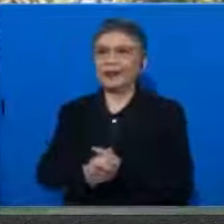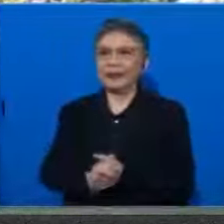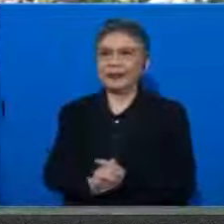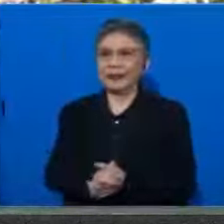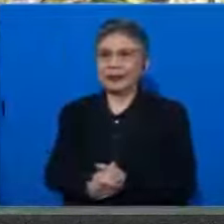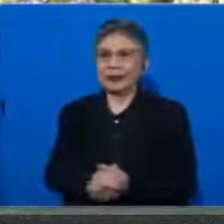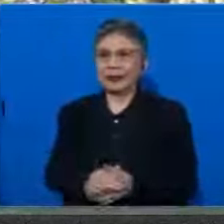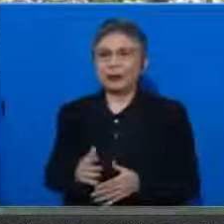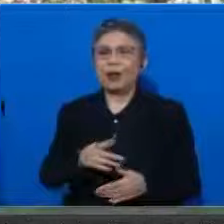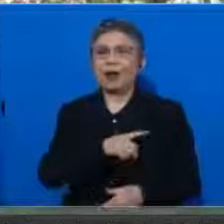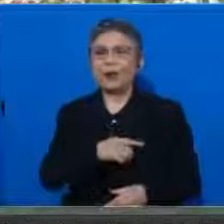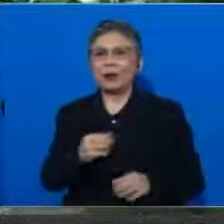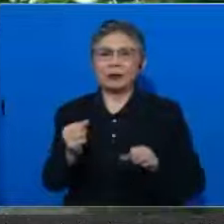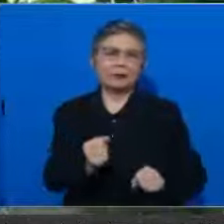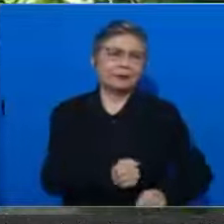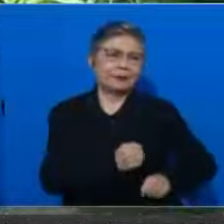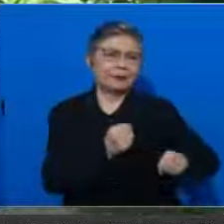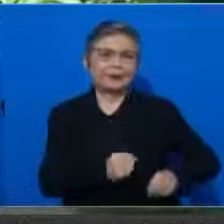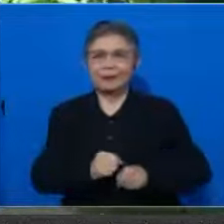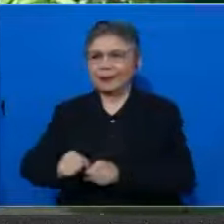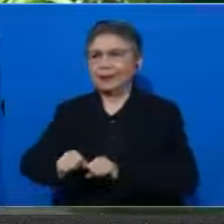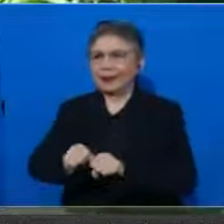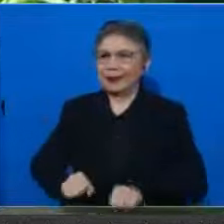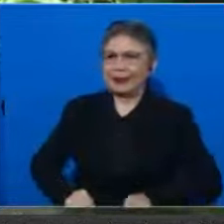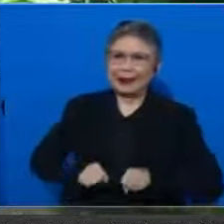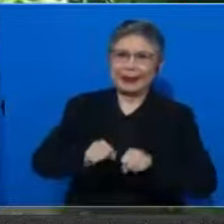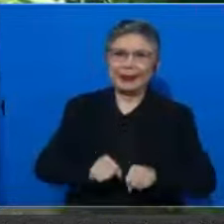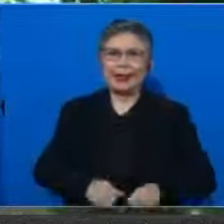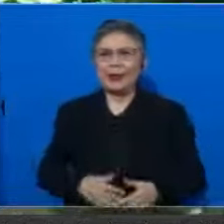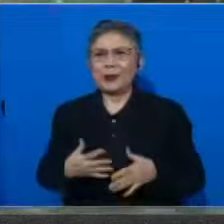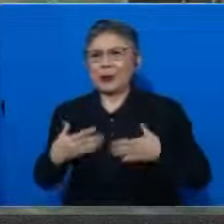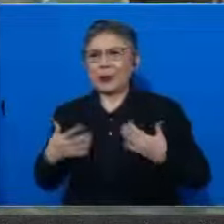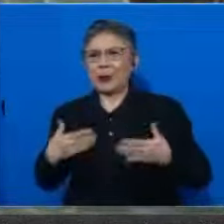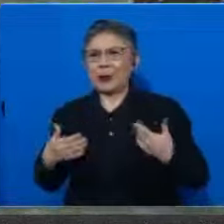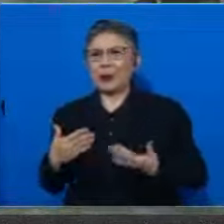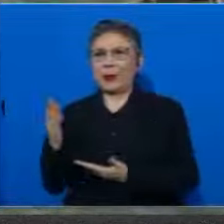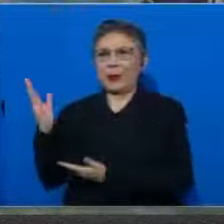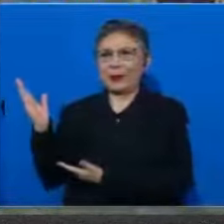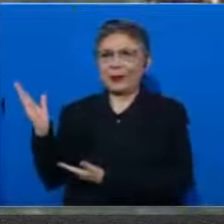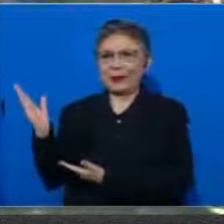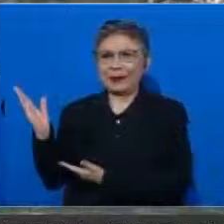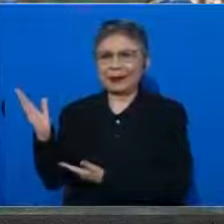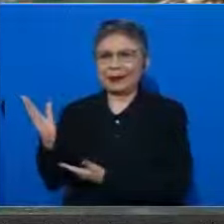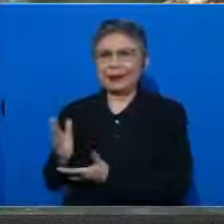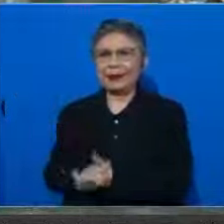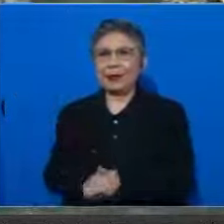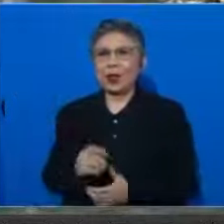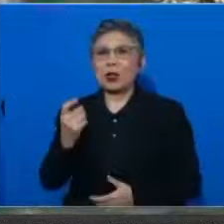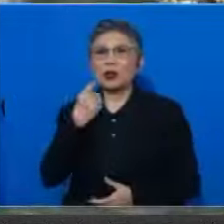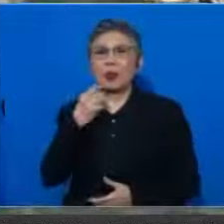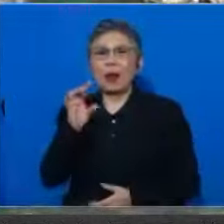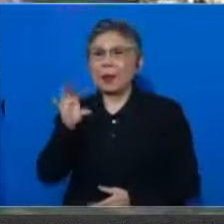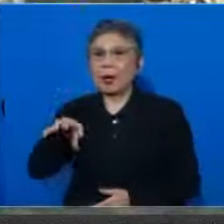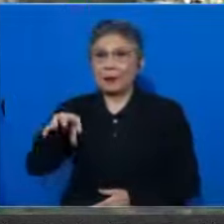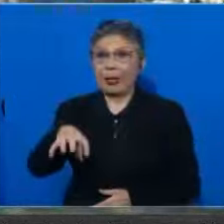ingin berlama-lama menikmati keindahan alam sambil melepas penat. Tak hanya itu, Anda yang ingin mencoba berbagai